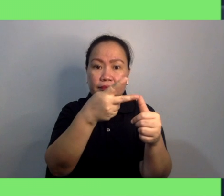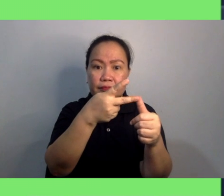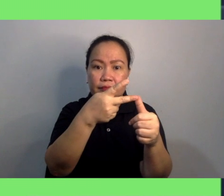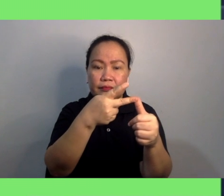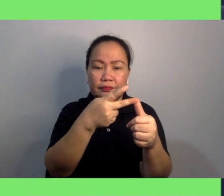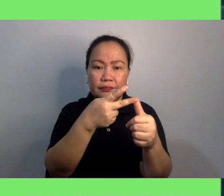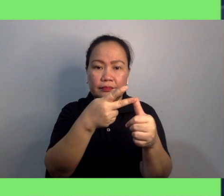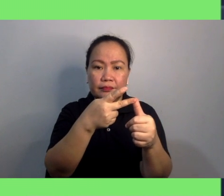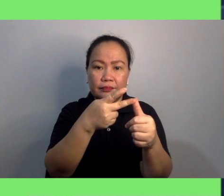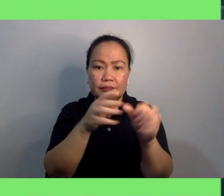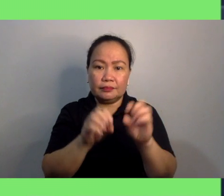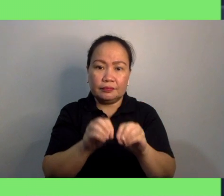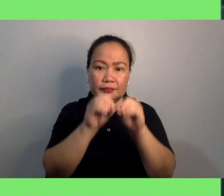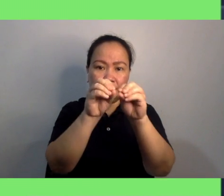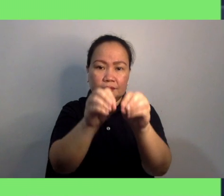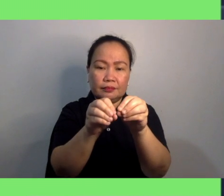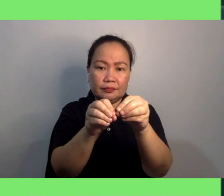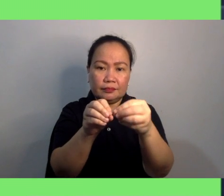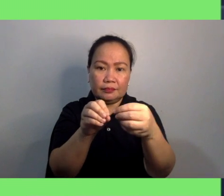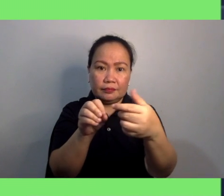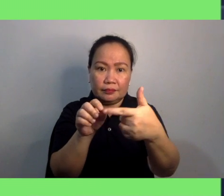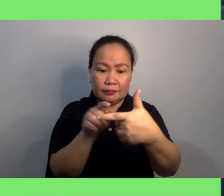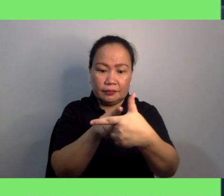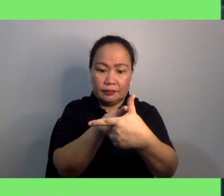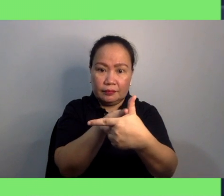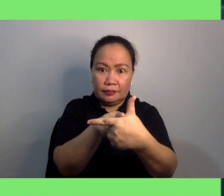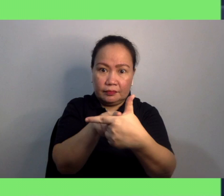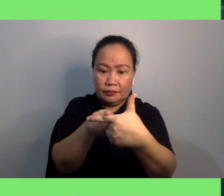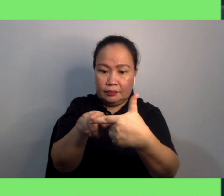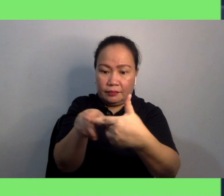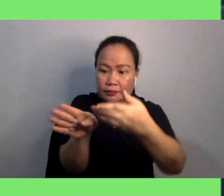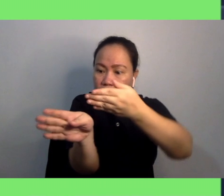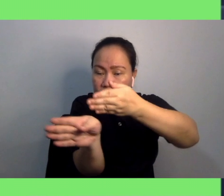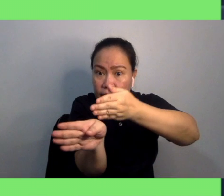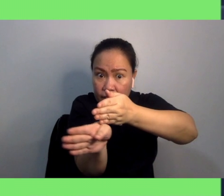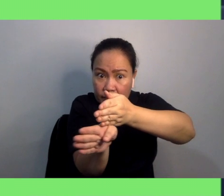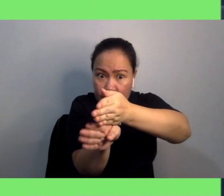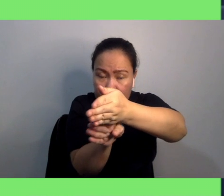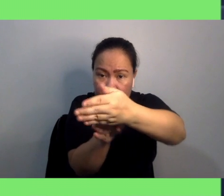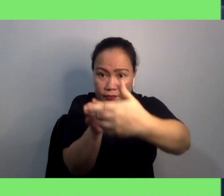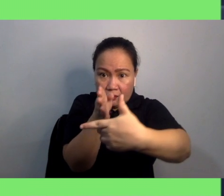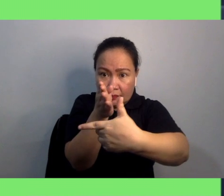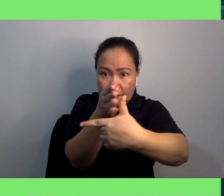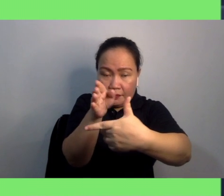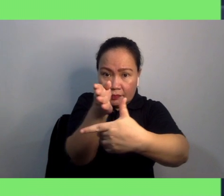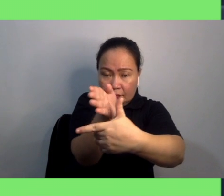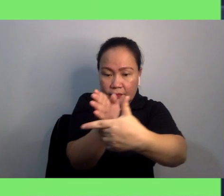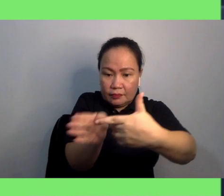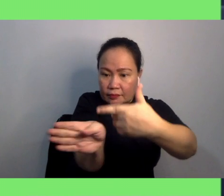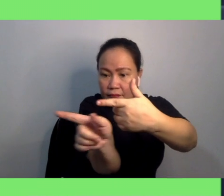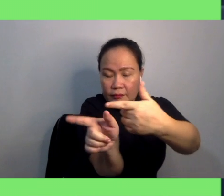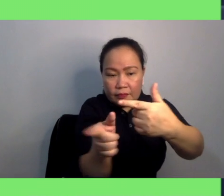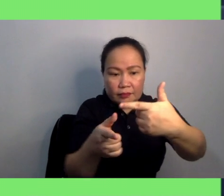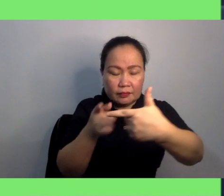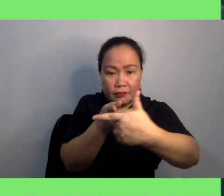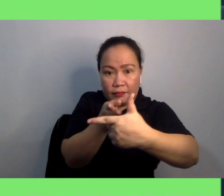next, step 2, place the straight edge of the protractor along one side of the angle. So, minsan